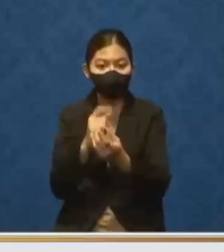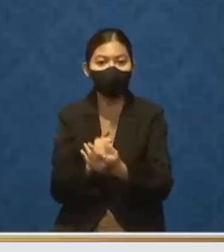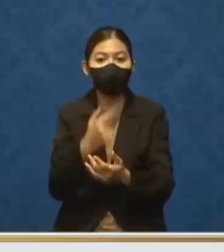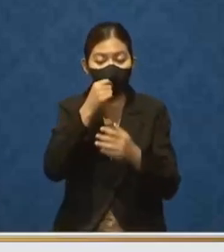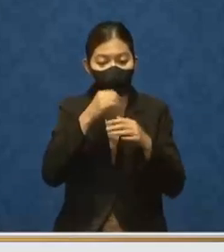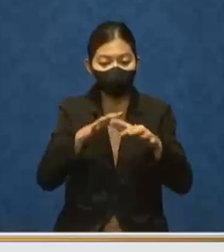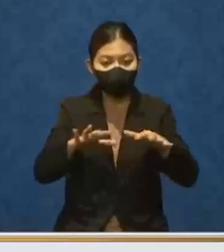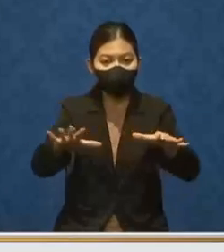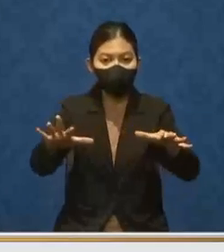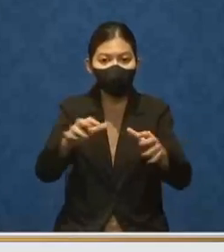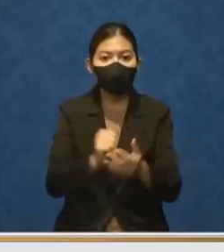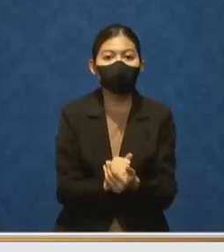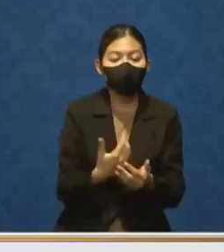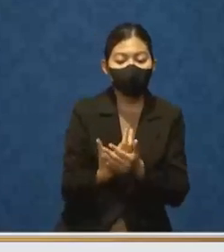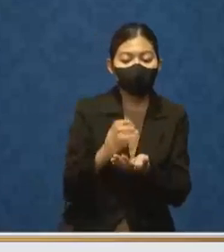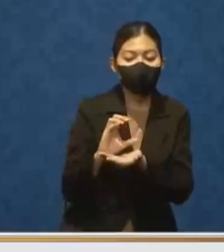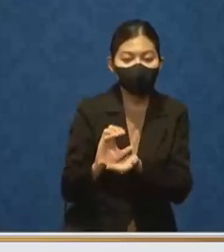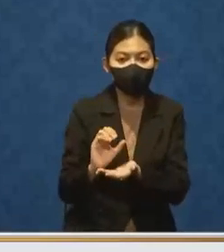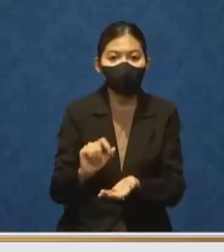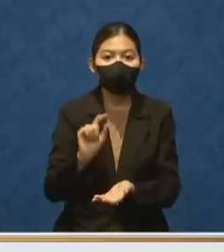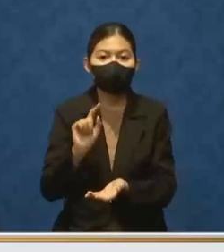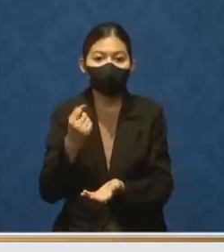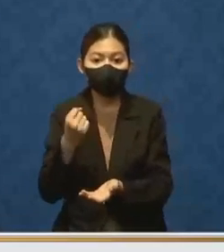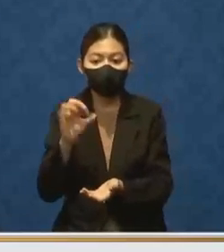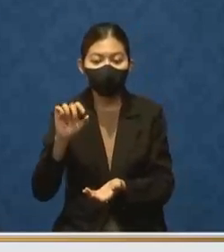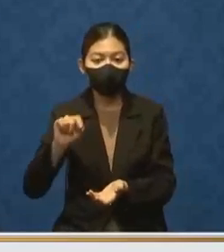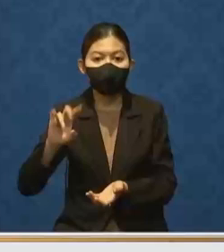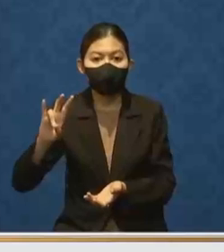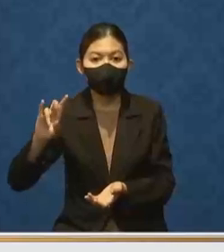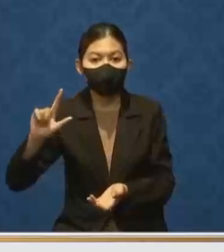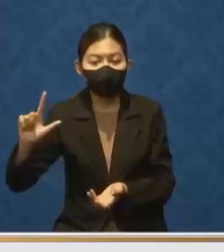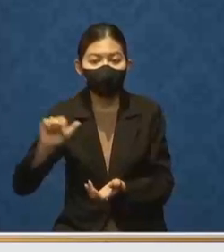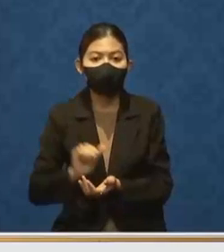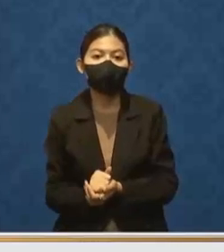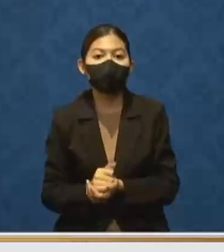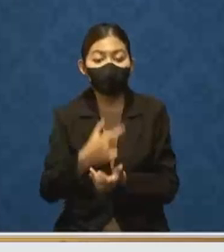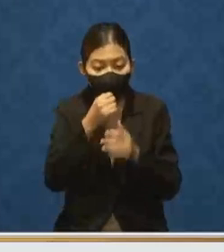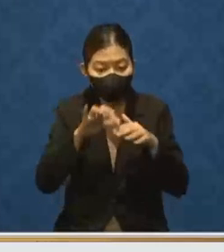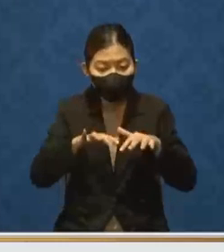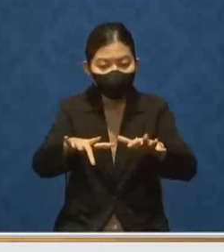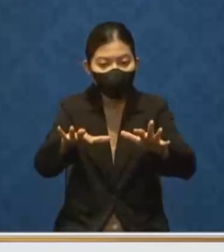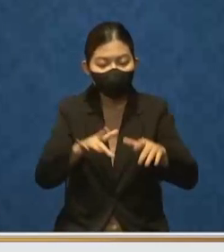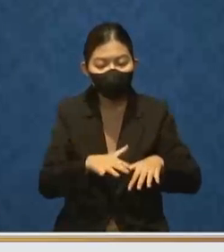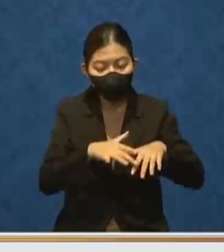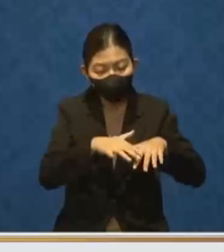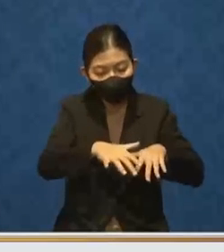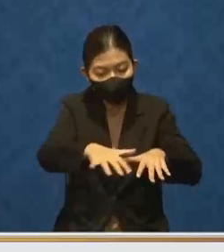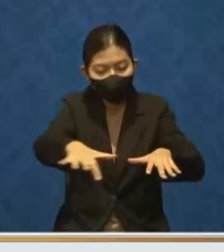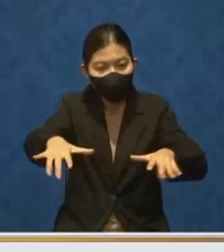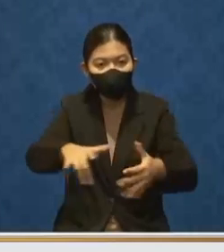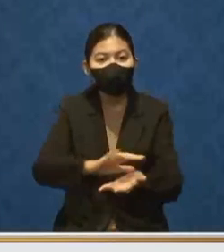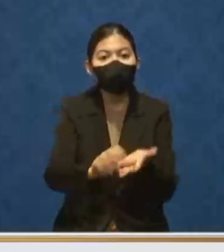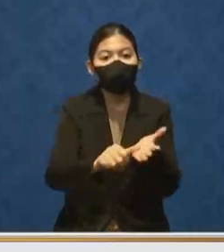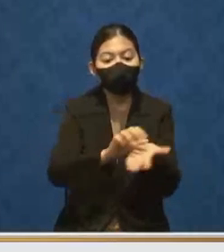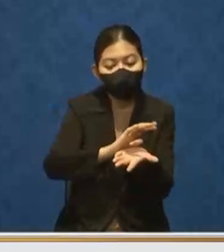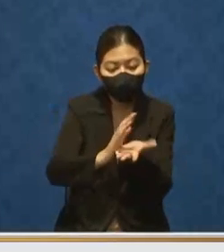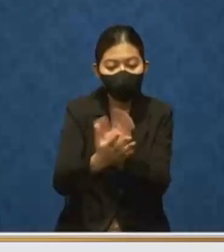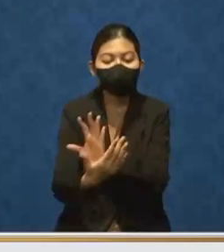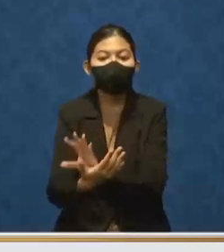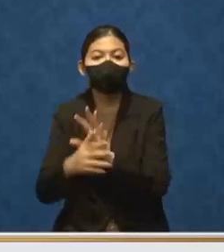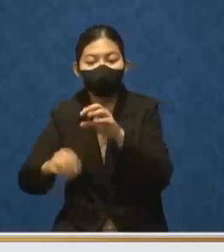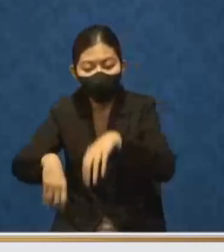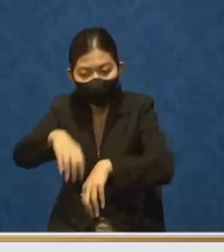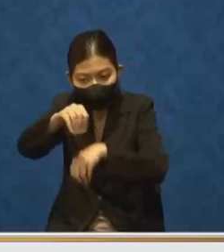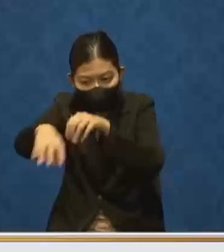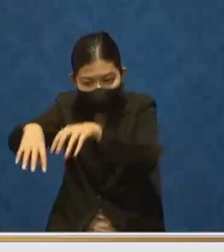บประมาณ 189.7 ล้านบาทเพื่อให้ทรัพยากรทางทะเลและชายฝั่งได้รับการปรับปรุงฟื้นฟูและสร้างใหม่โดยจัดการคุณ